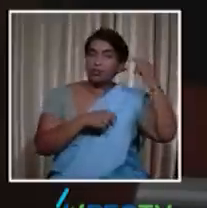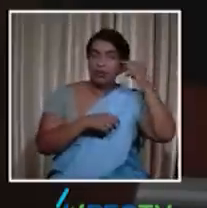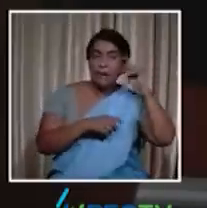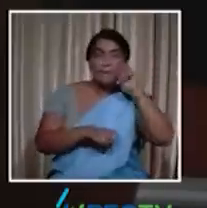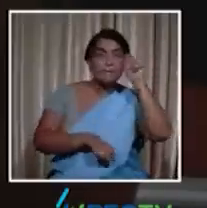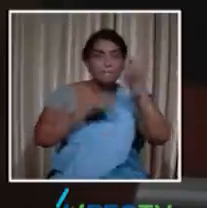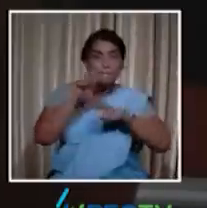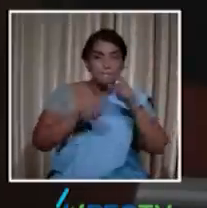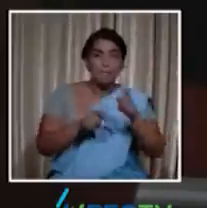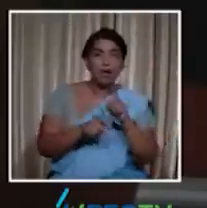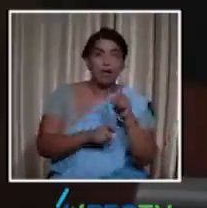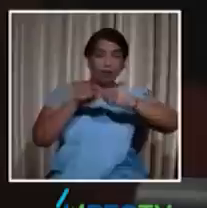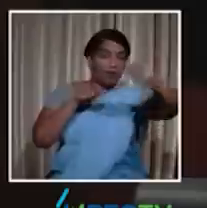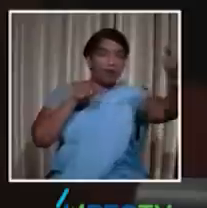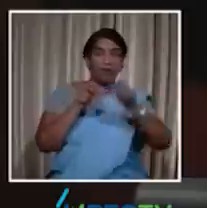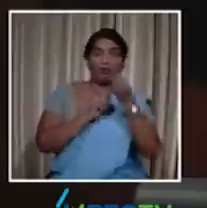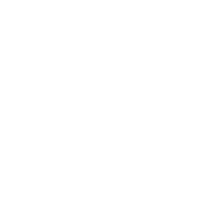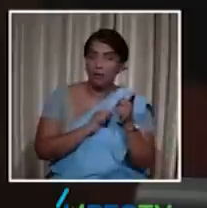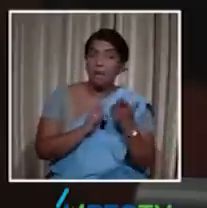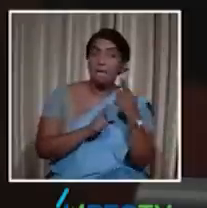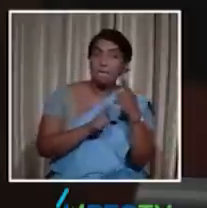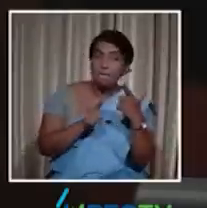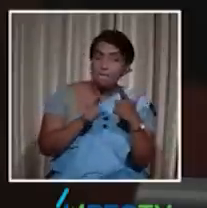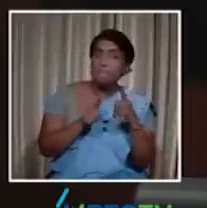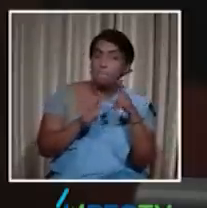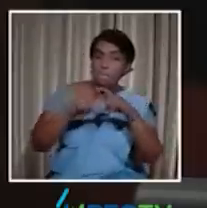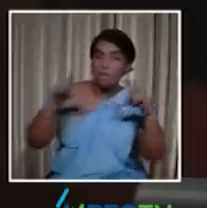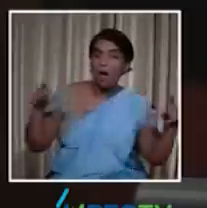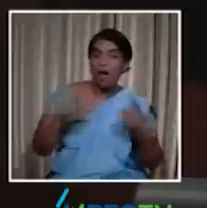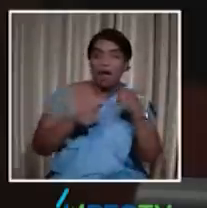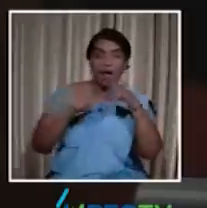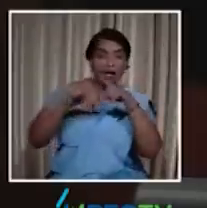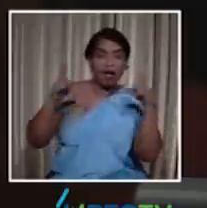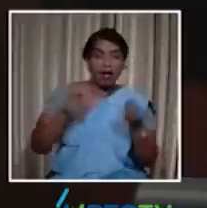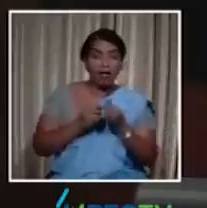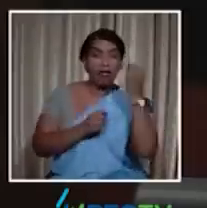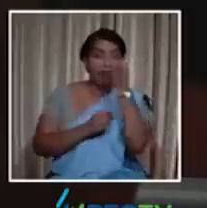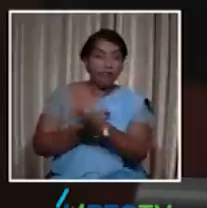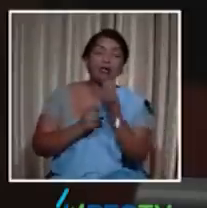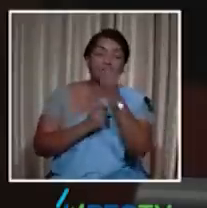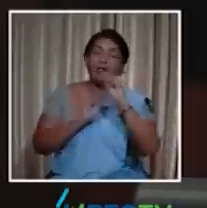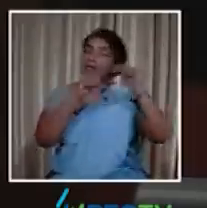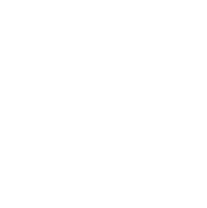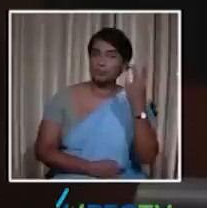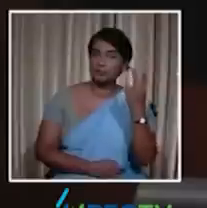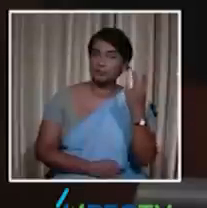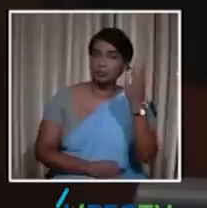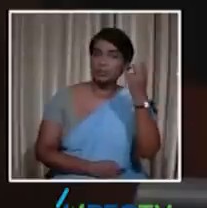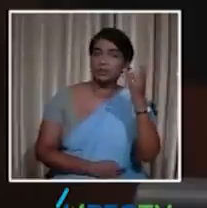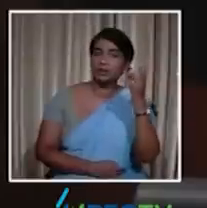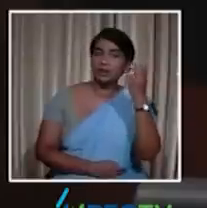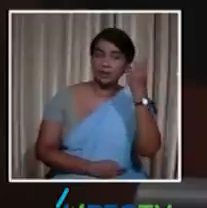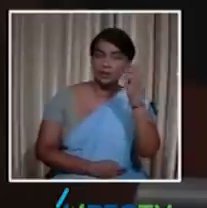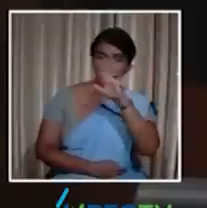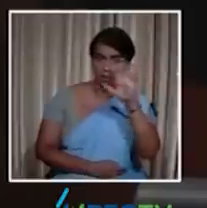මිනිස්සුන්ට බිලිපිත්තක් දෙනව වෙනුවට මිනිස්සුන්ට මාළුවෙක් දීපු ප්‍රතිපත්තියේ අවසාන ඵලය තමයි අපි මේ ඇවිල්ලින්නේ.